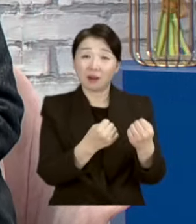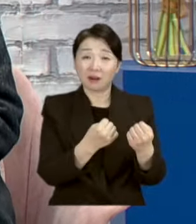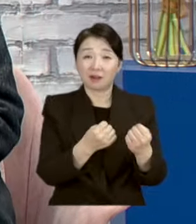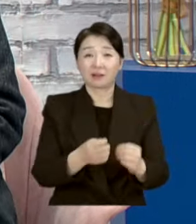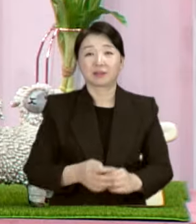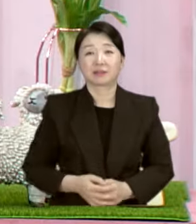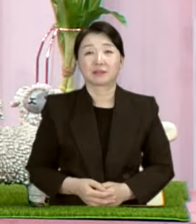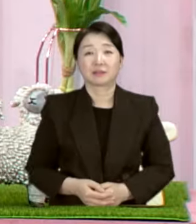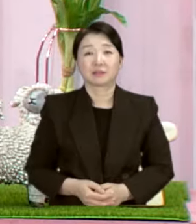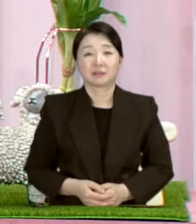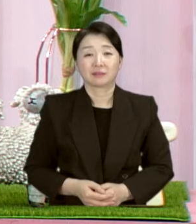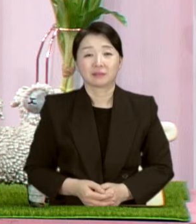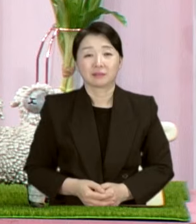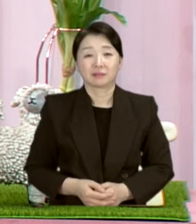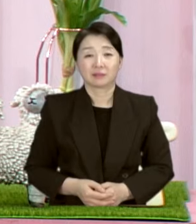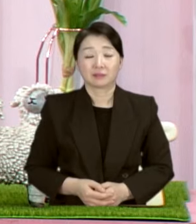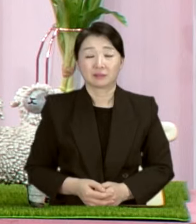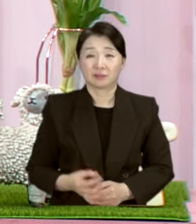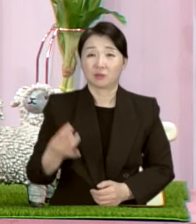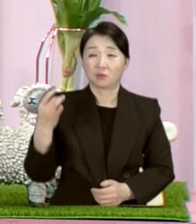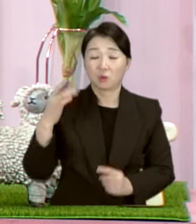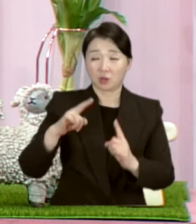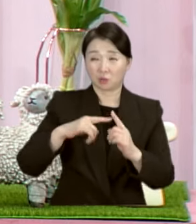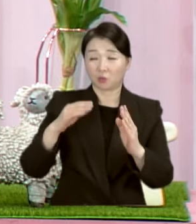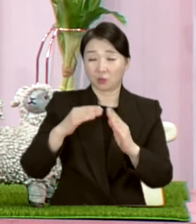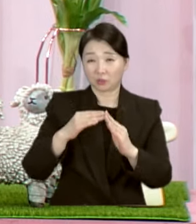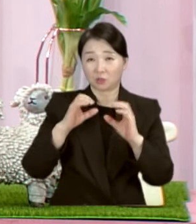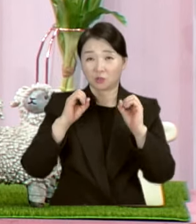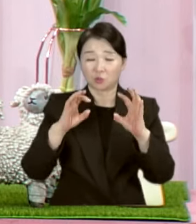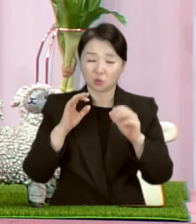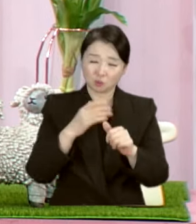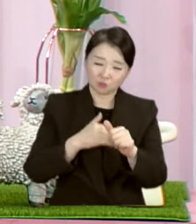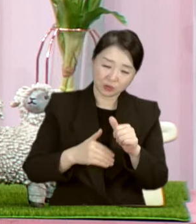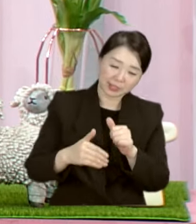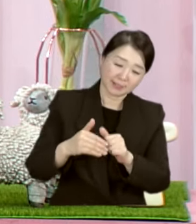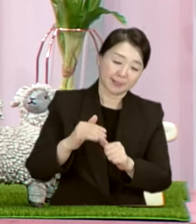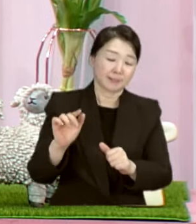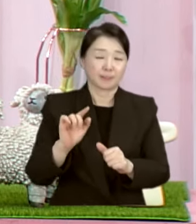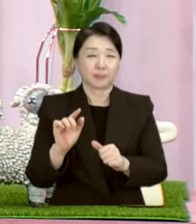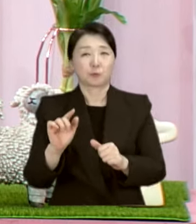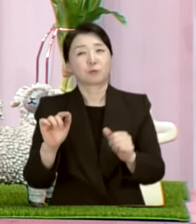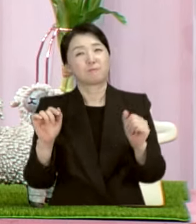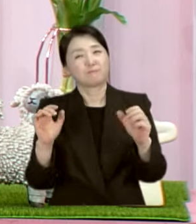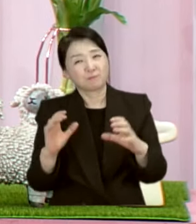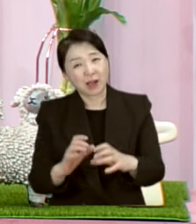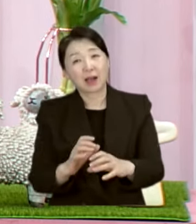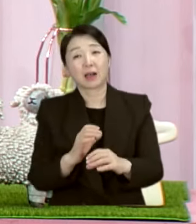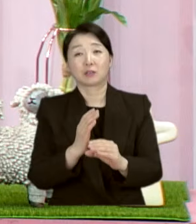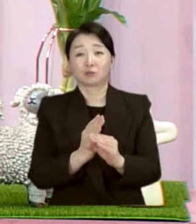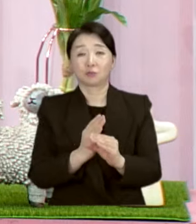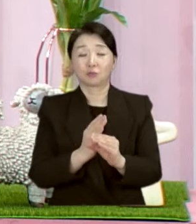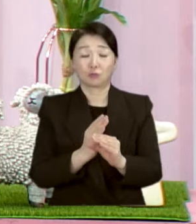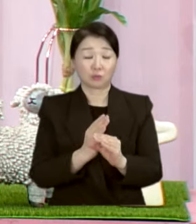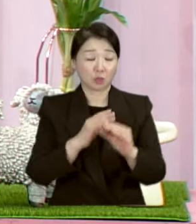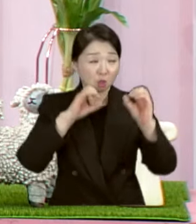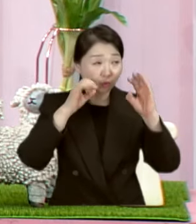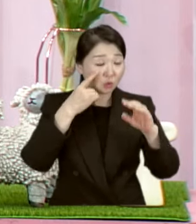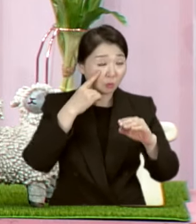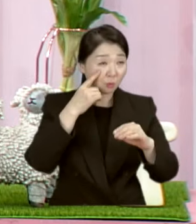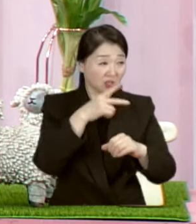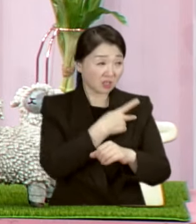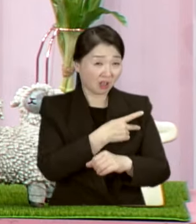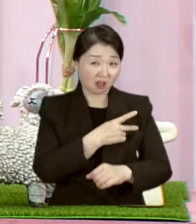그죠. 요즘 아무래도 기존 교회에서 전도를 하는 분위기가 많이 수그라들어서 전도를 하면 이단